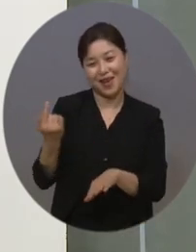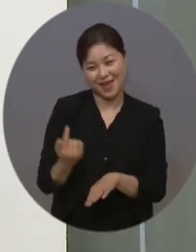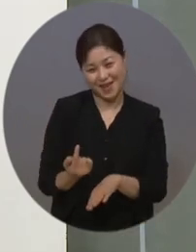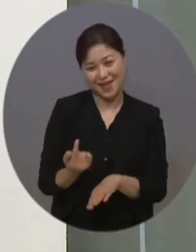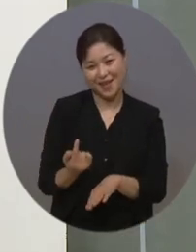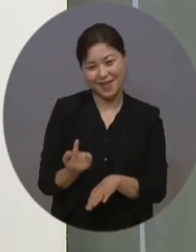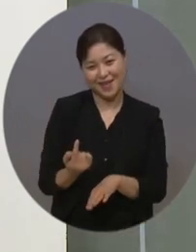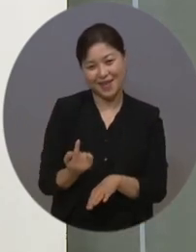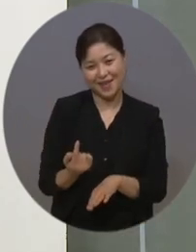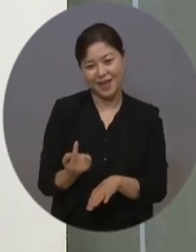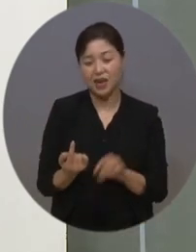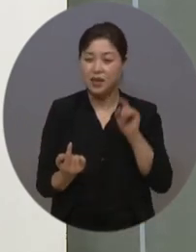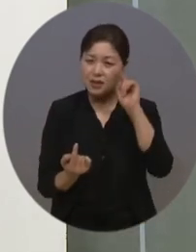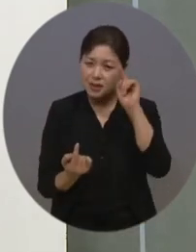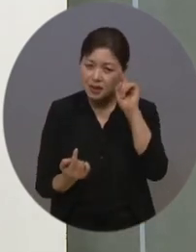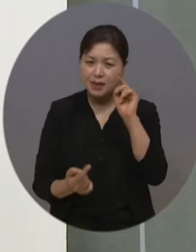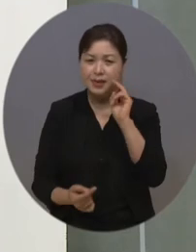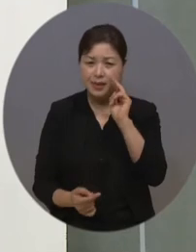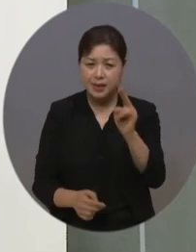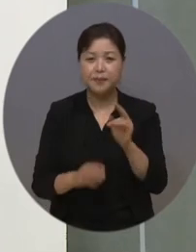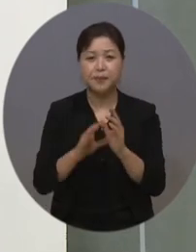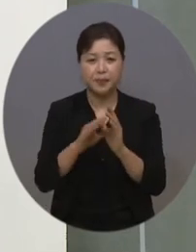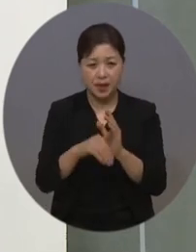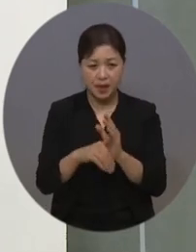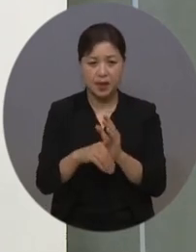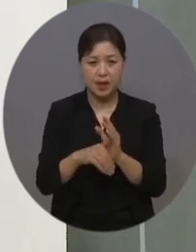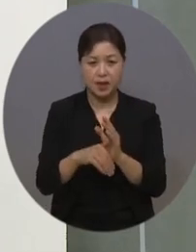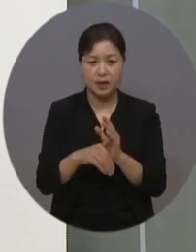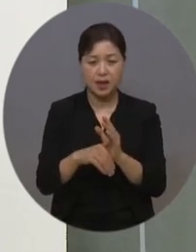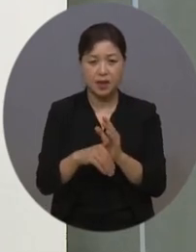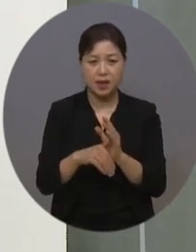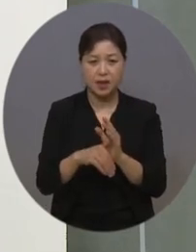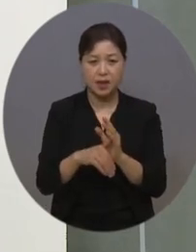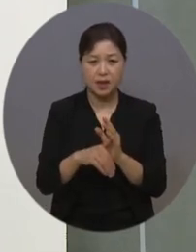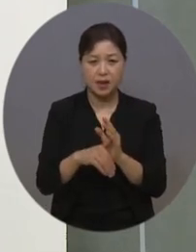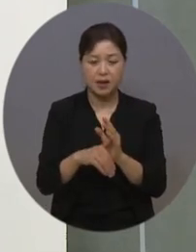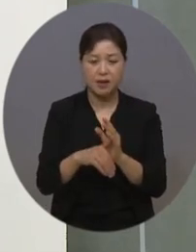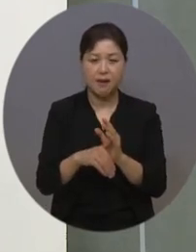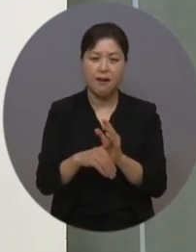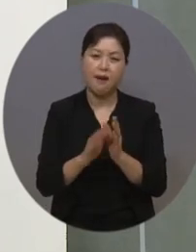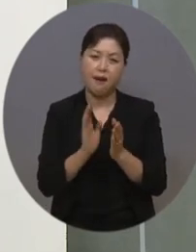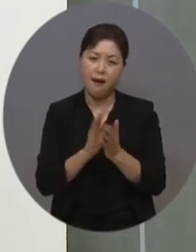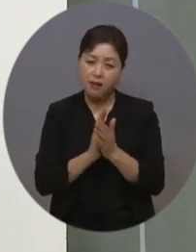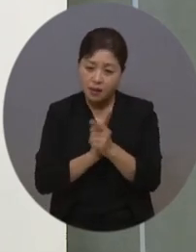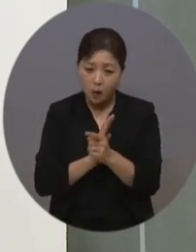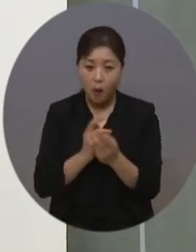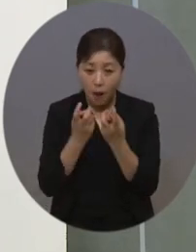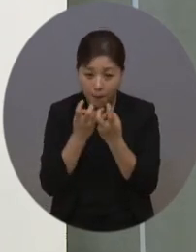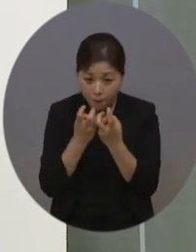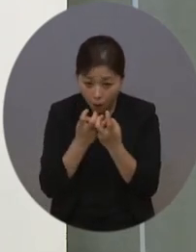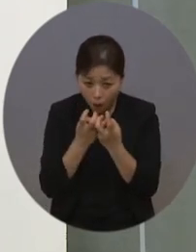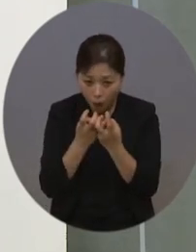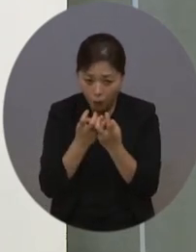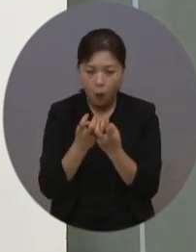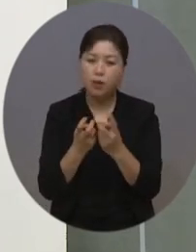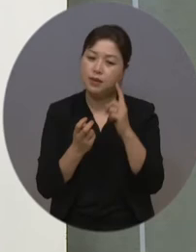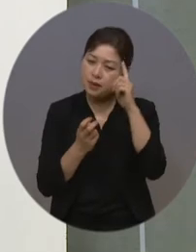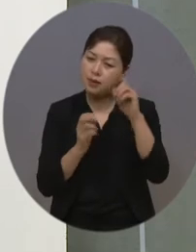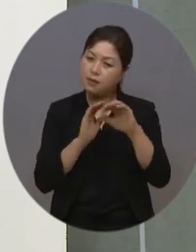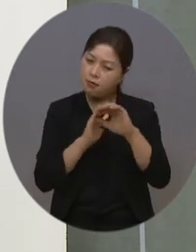나오셨으니까 스트레스가 심할 때 어떤 방법을 쓰니까 그래도 제일